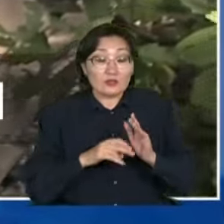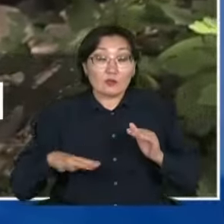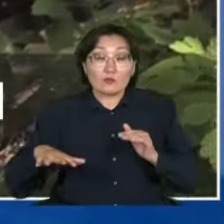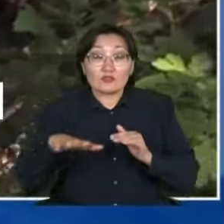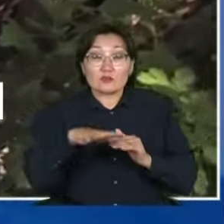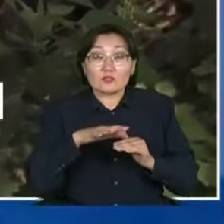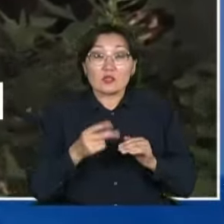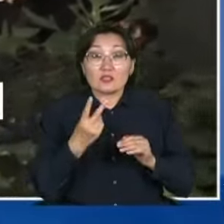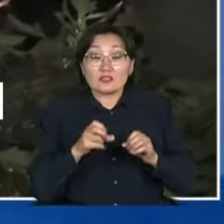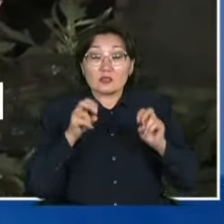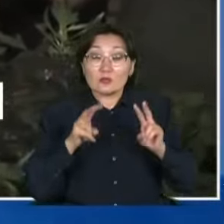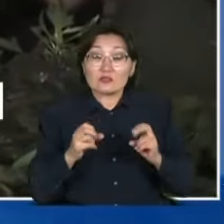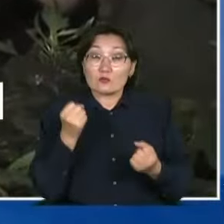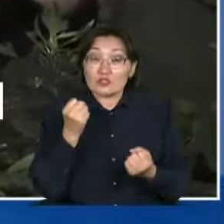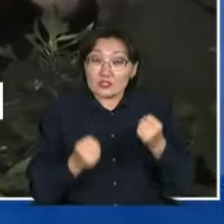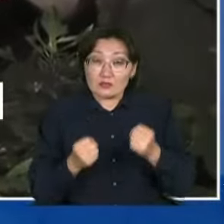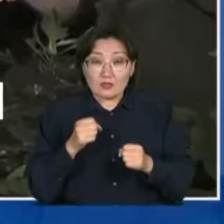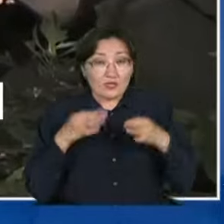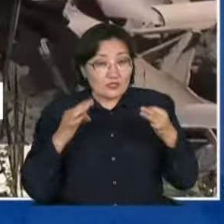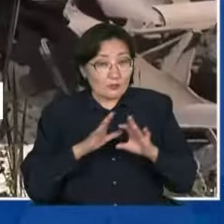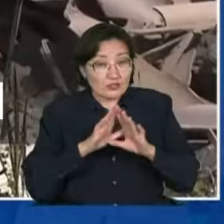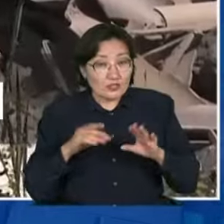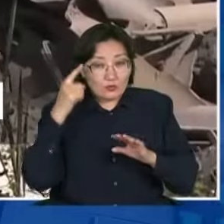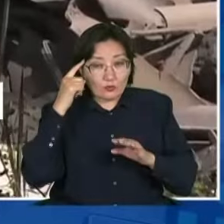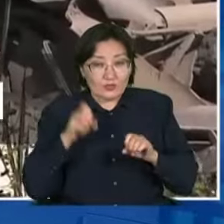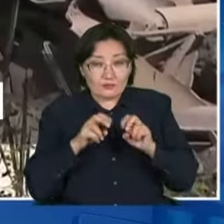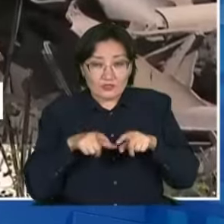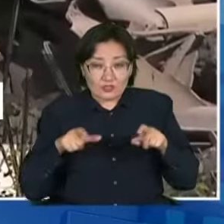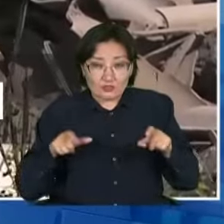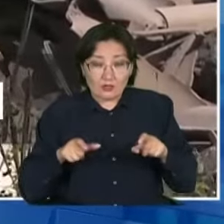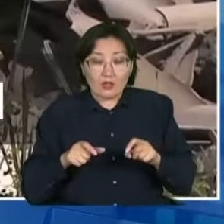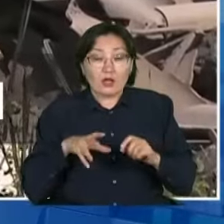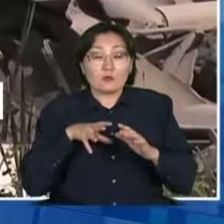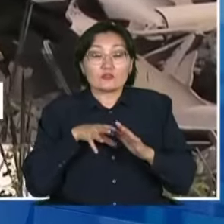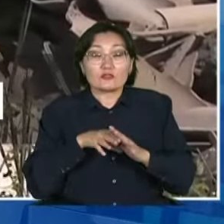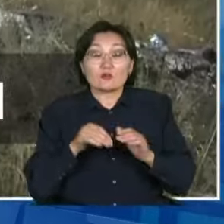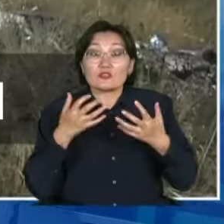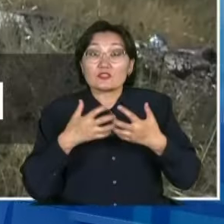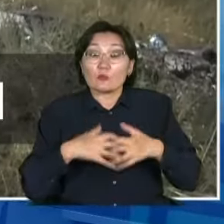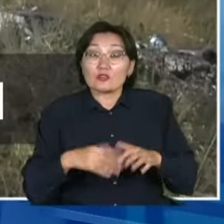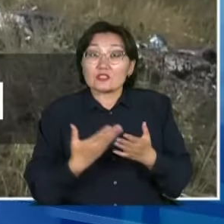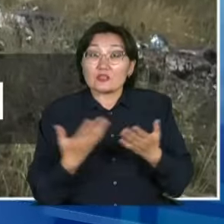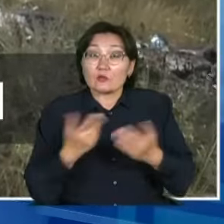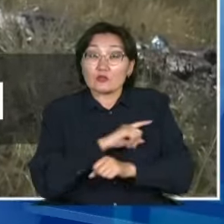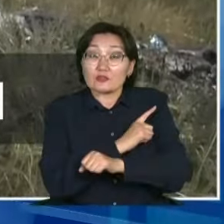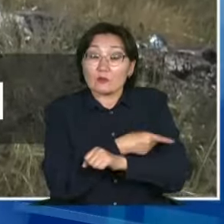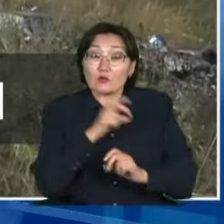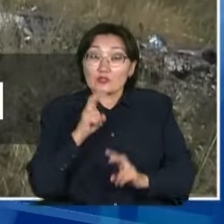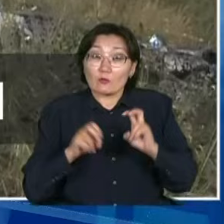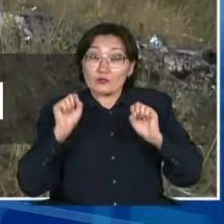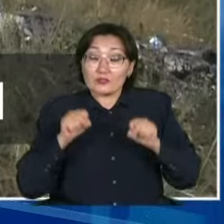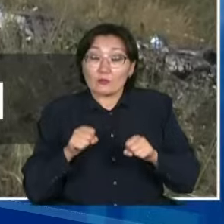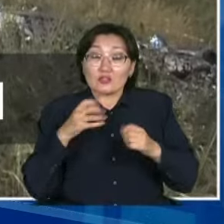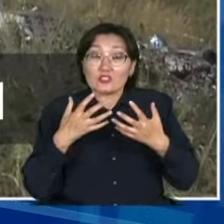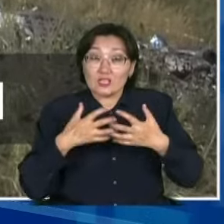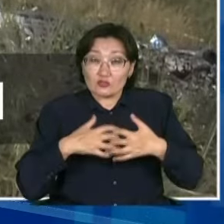приходится всего две спецмашины, что недопустимо, считают эксперты. Расчеты покажут, на какую мощность производства можно